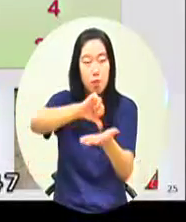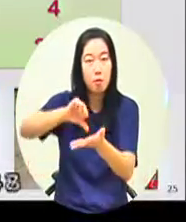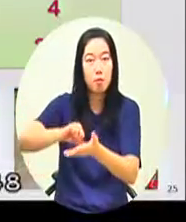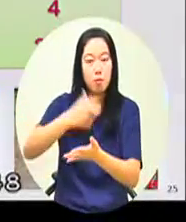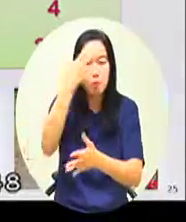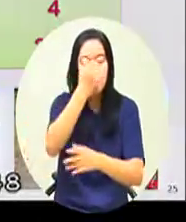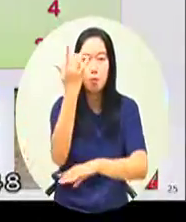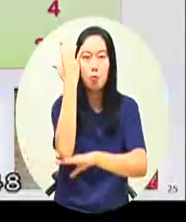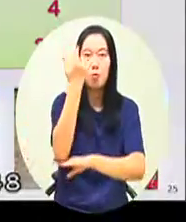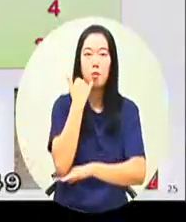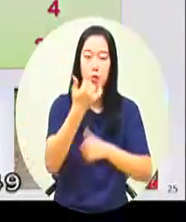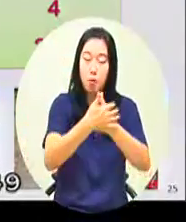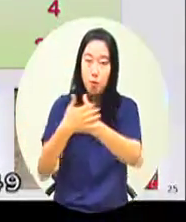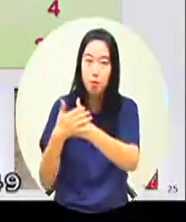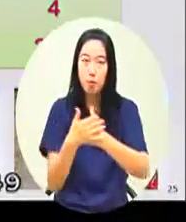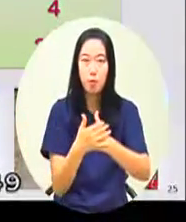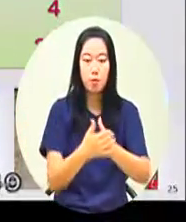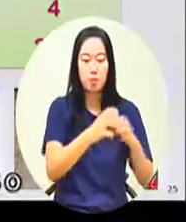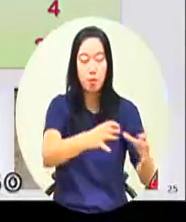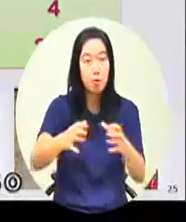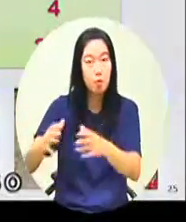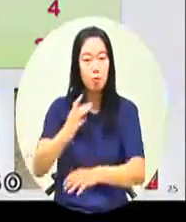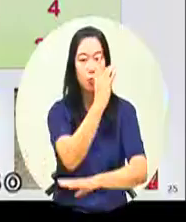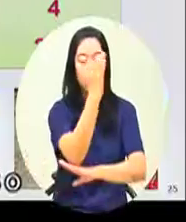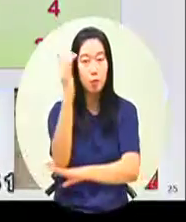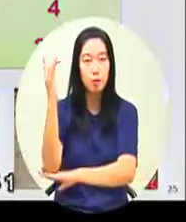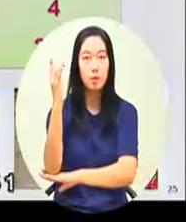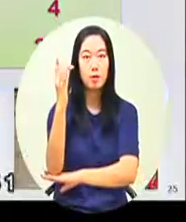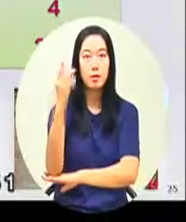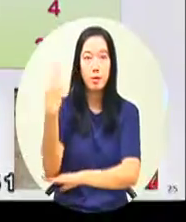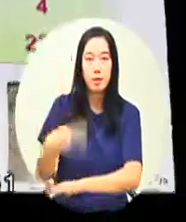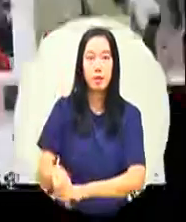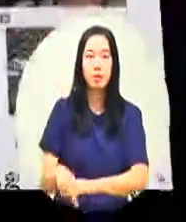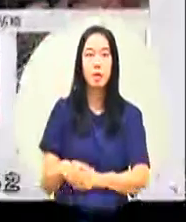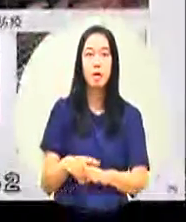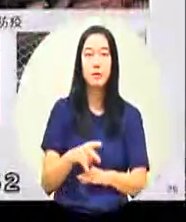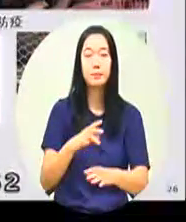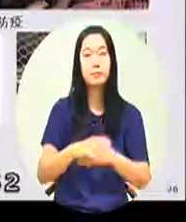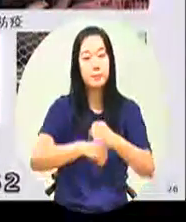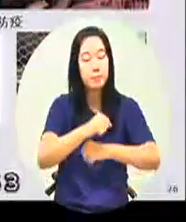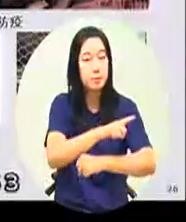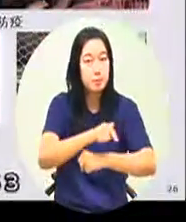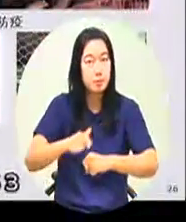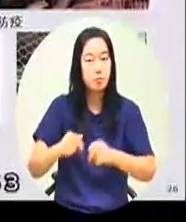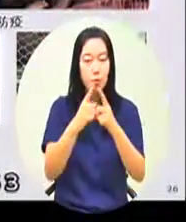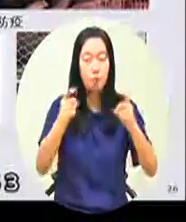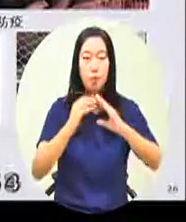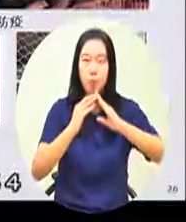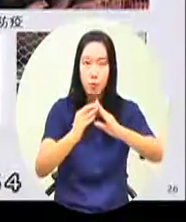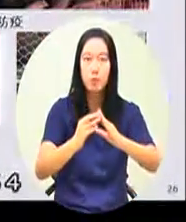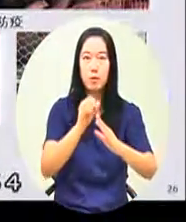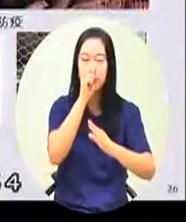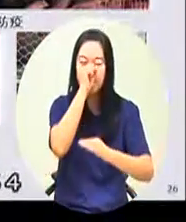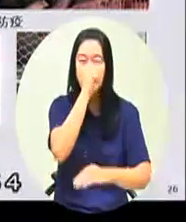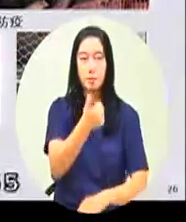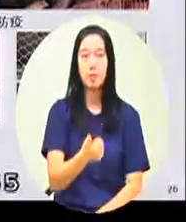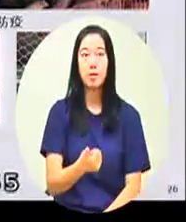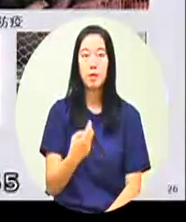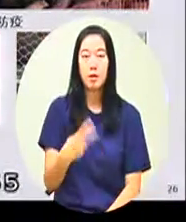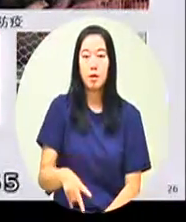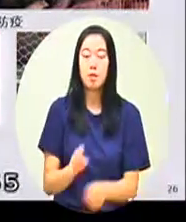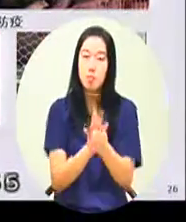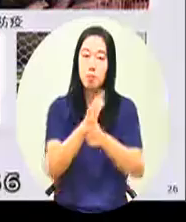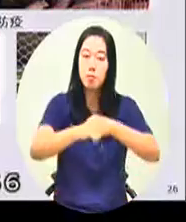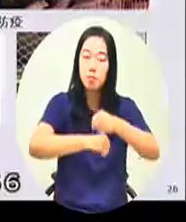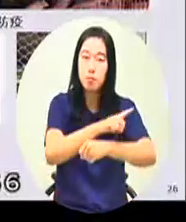以及维护造林等。那在友善动物城市方面呢，我们维护动物的健康呢，我们